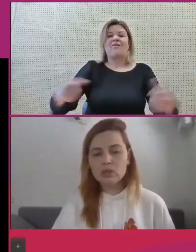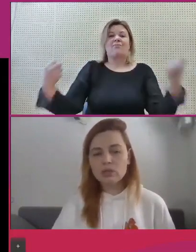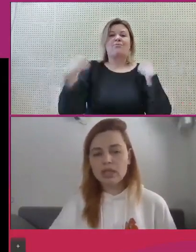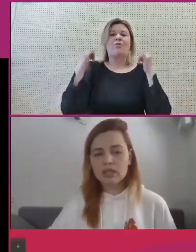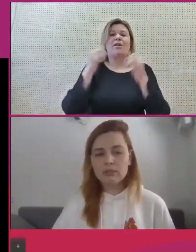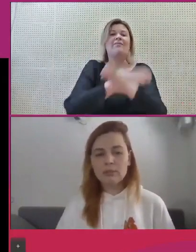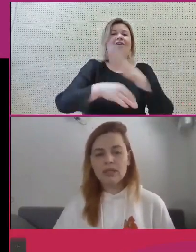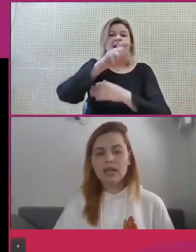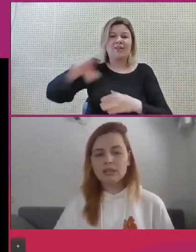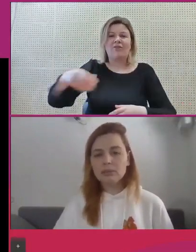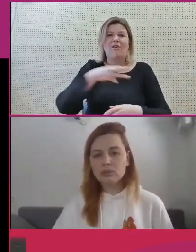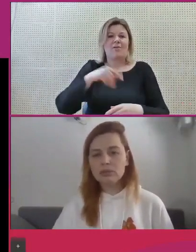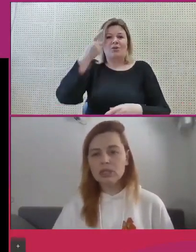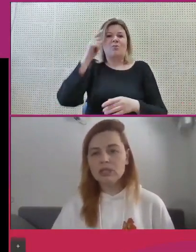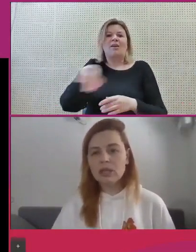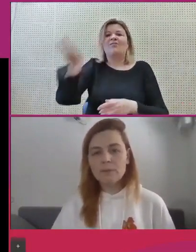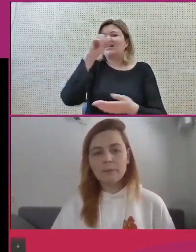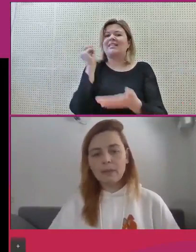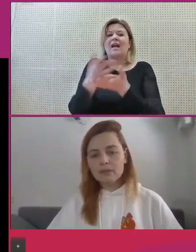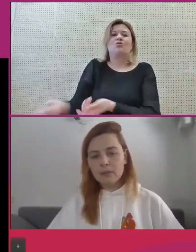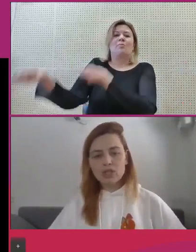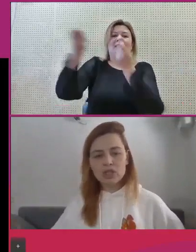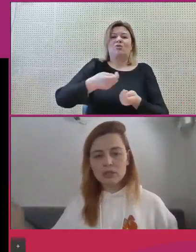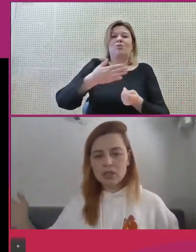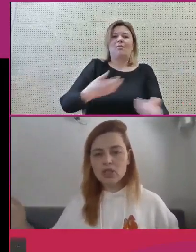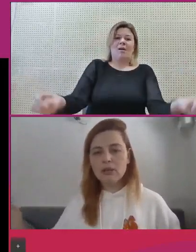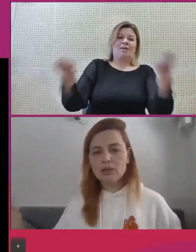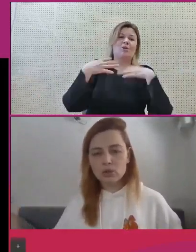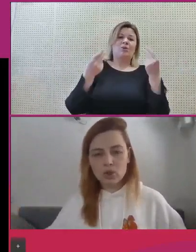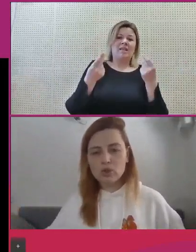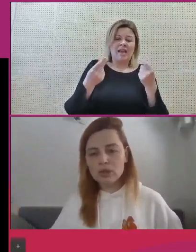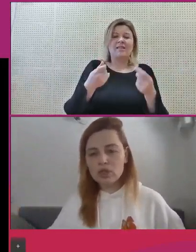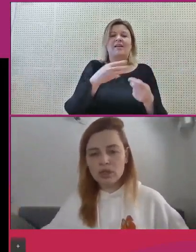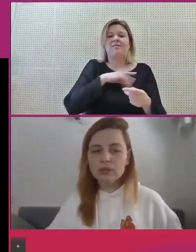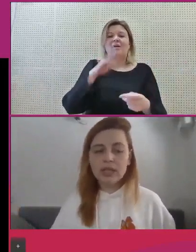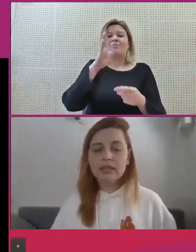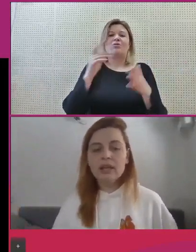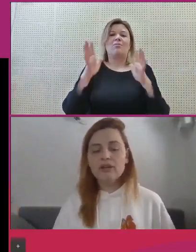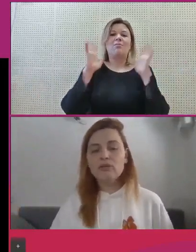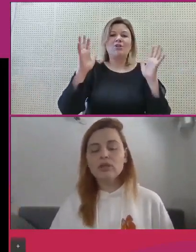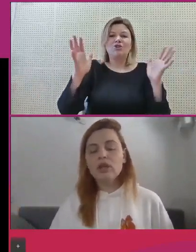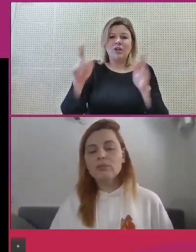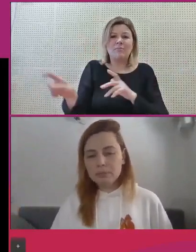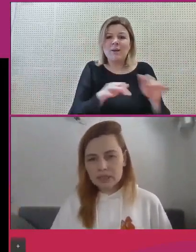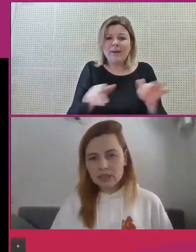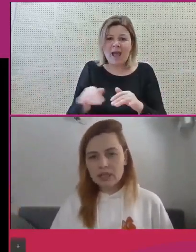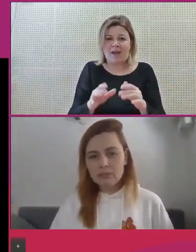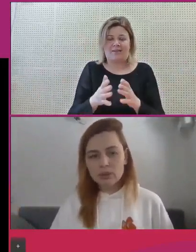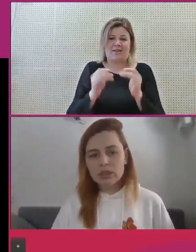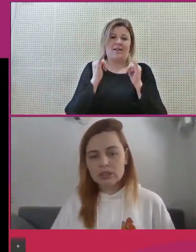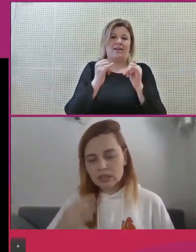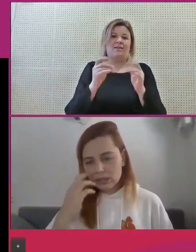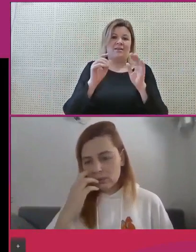сразу и принесут деньги, и мероприятия мы будем делать большие, масштабные. Ну что ж, мы же для людей. Вот. Мы